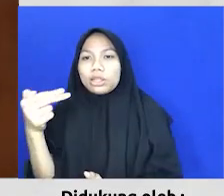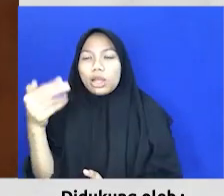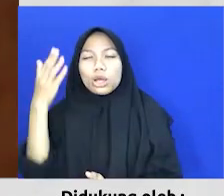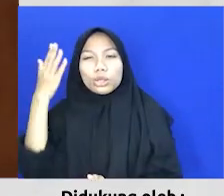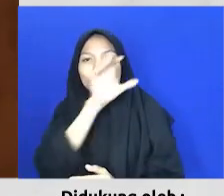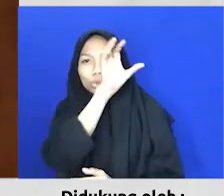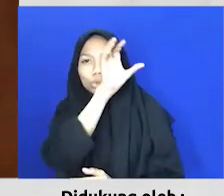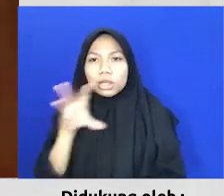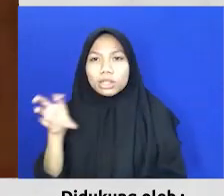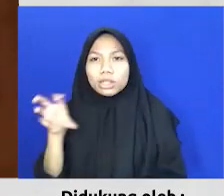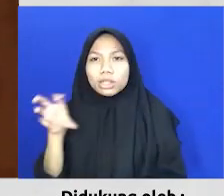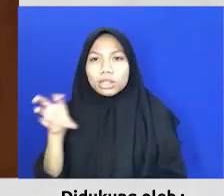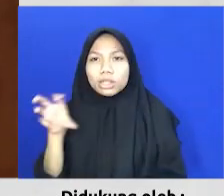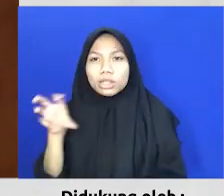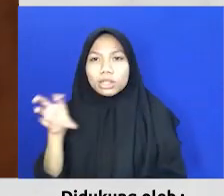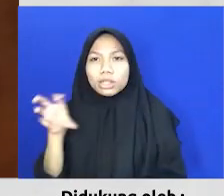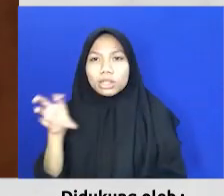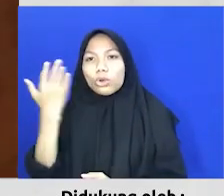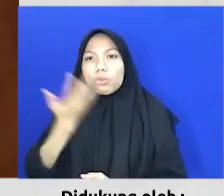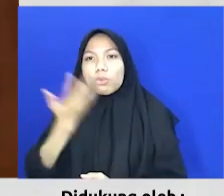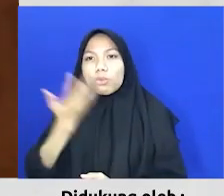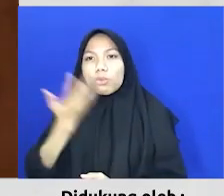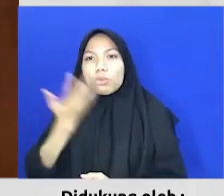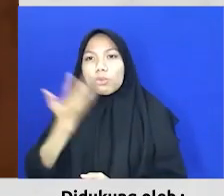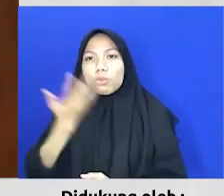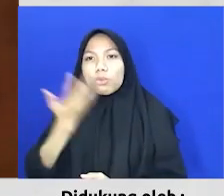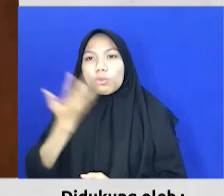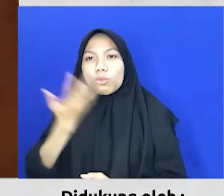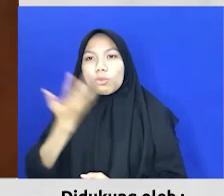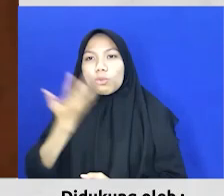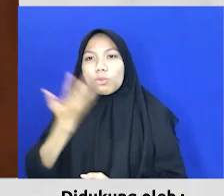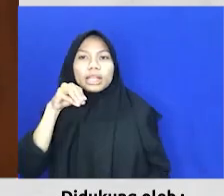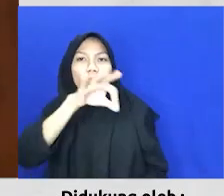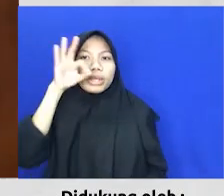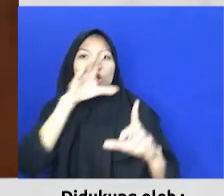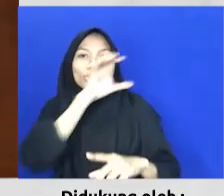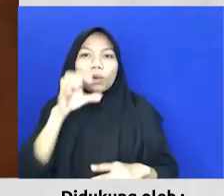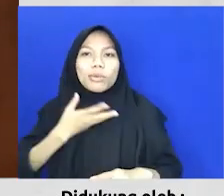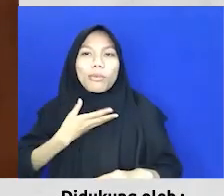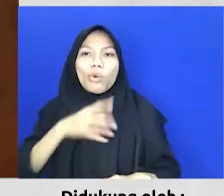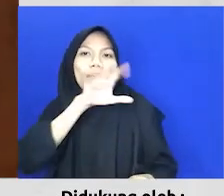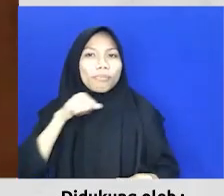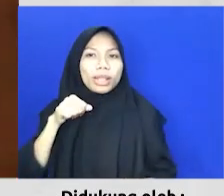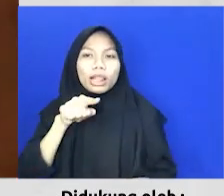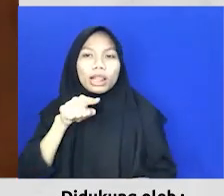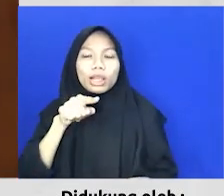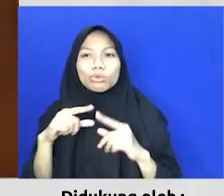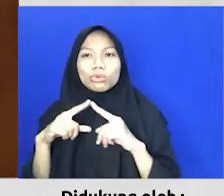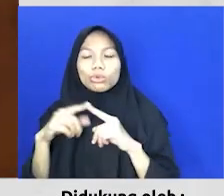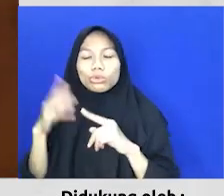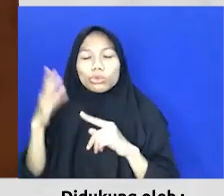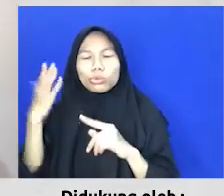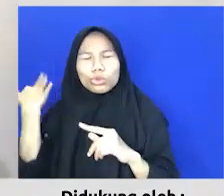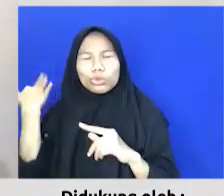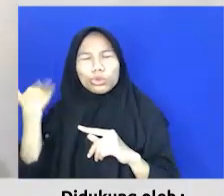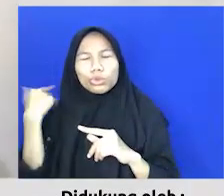tekanan-tekanan itu bagi dia dirasakan gitu ya. Bermacam-macam tekanan itu. Ya. Dan selalu kalau kita